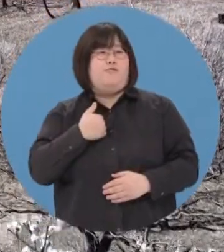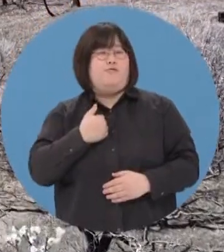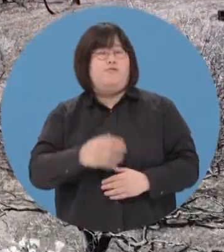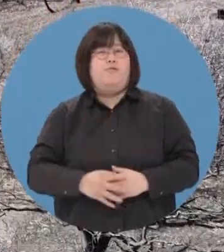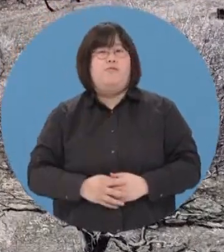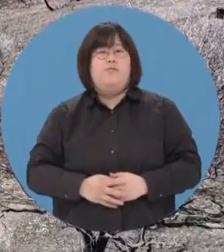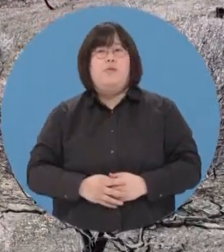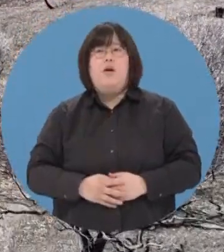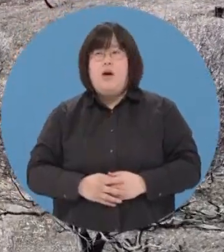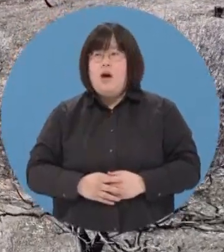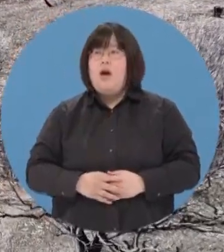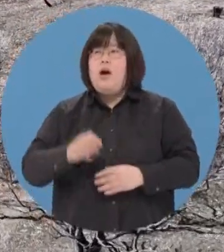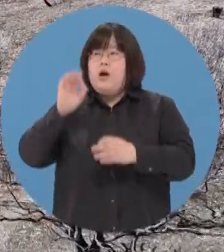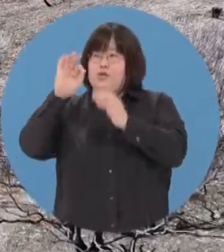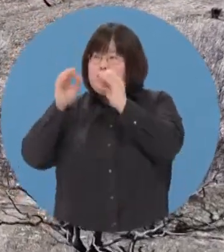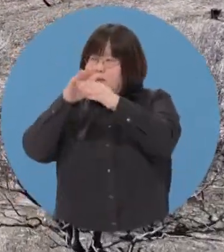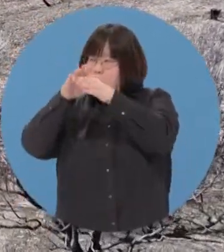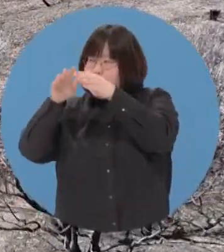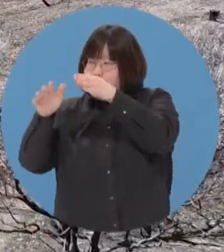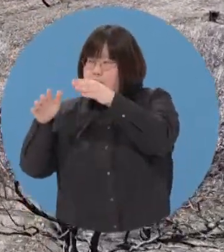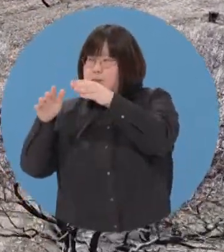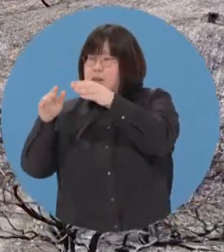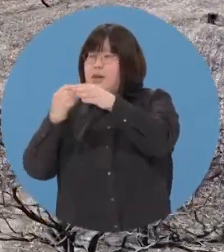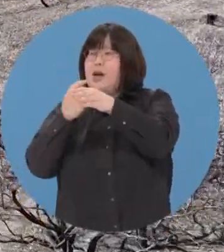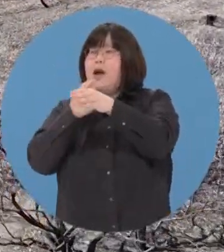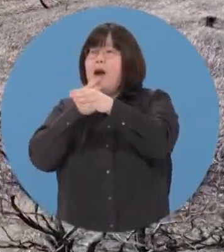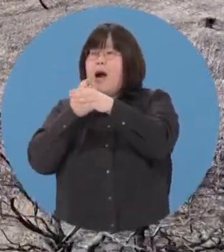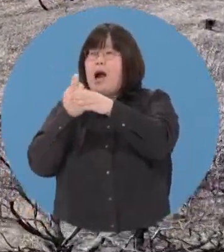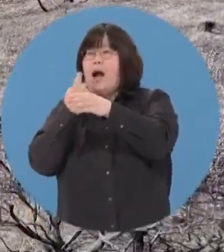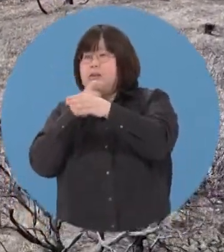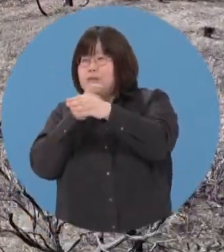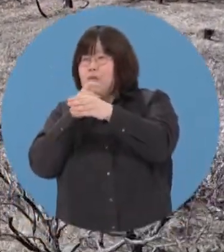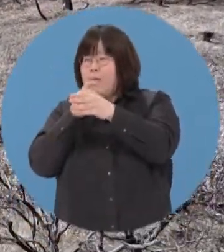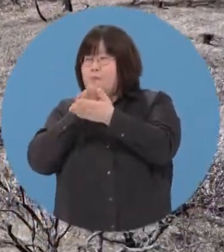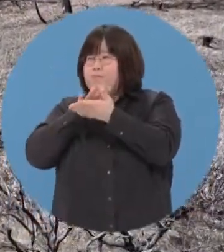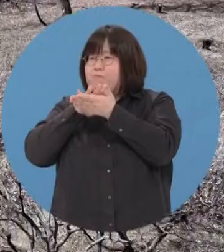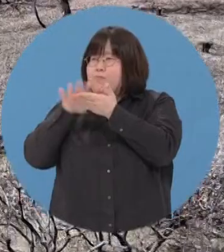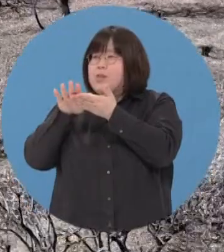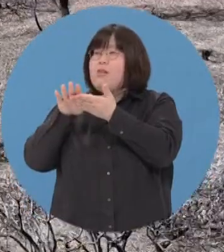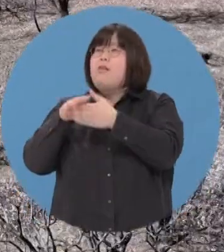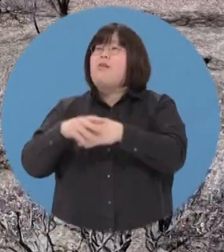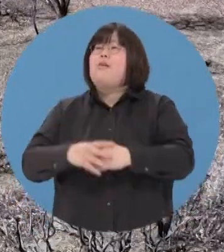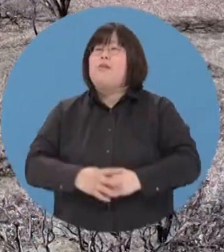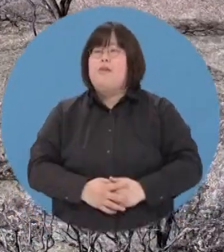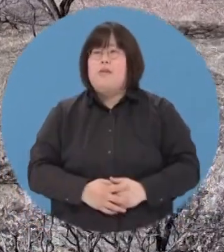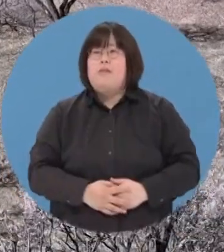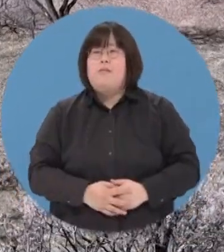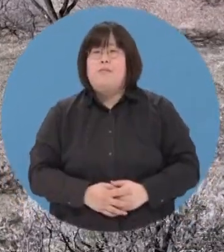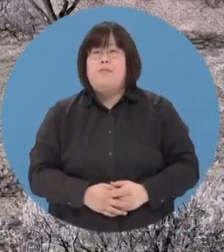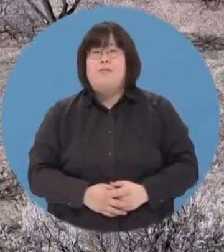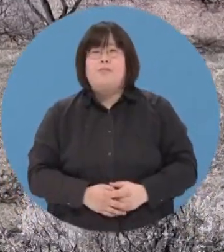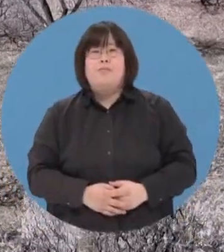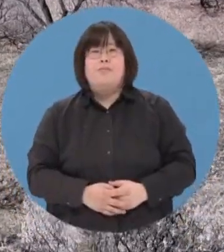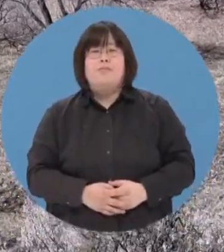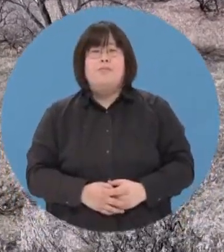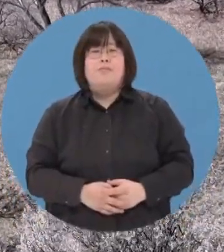ちょうどまだ雪をかぶっている山と赤白のコントラストが素敵ですね。